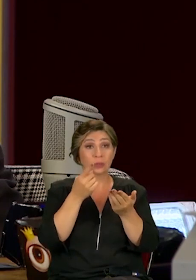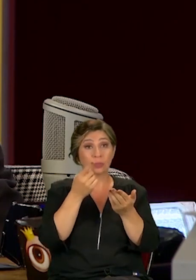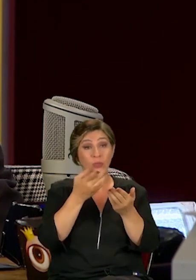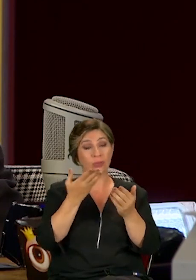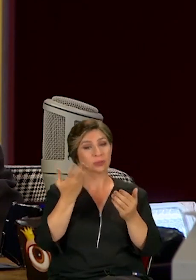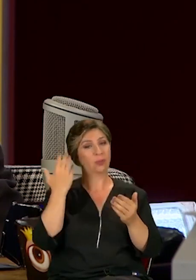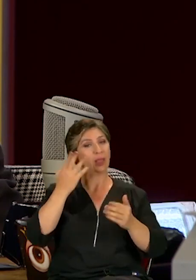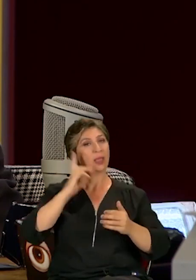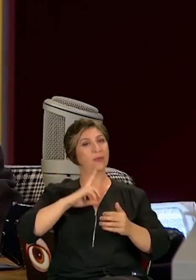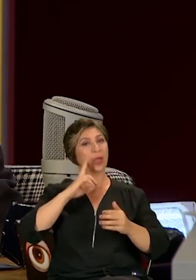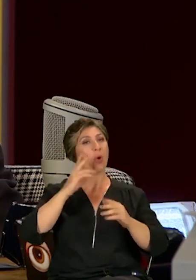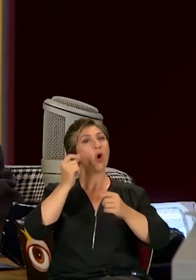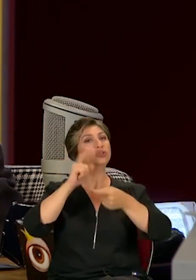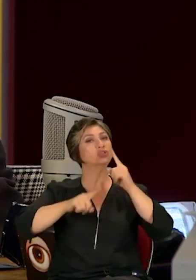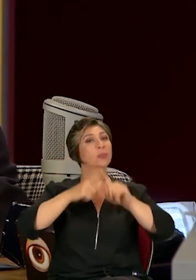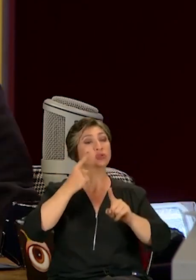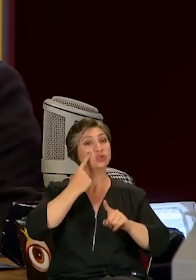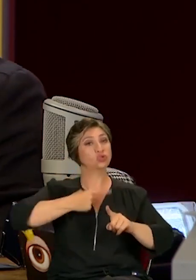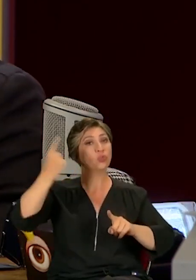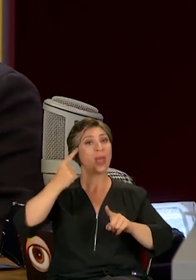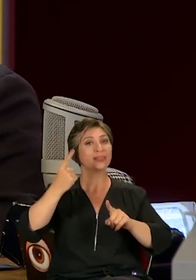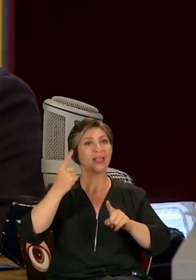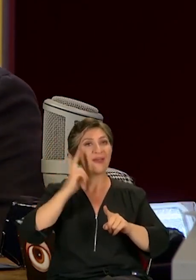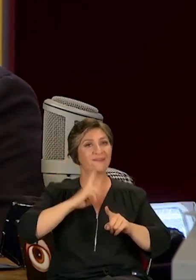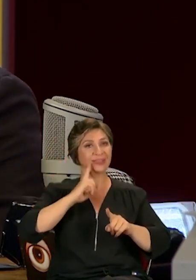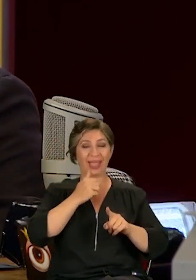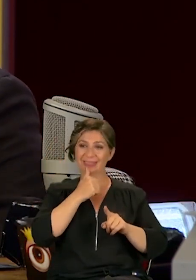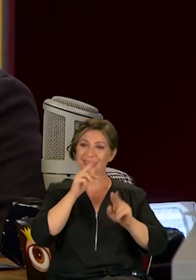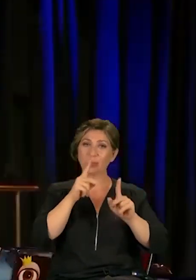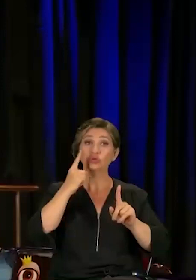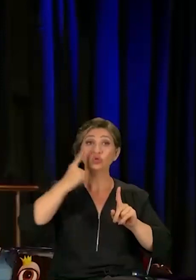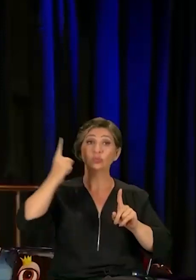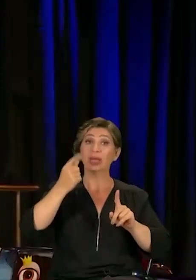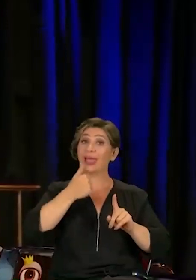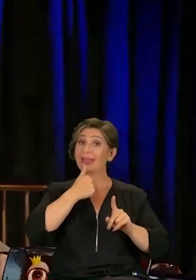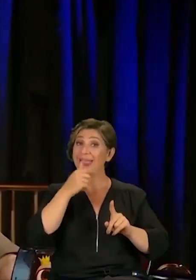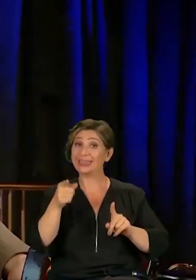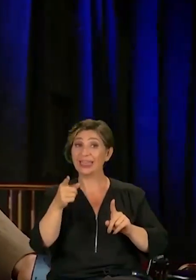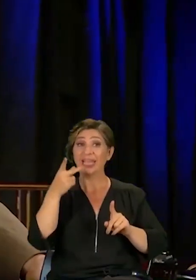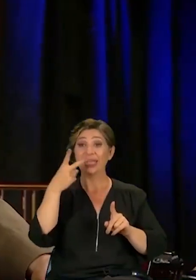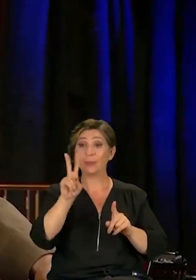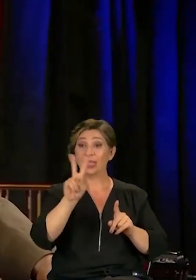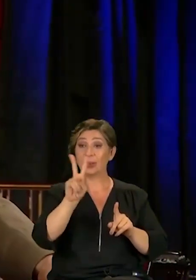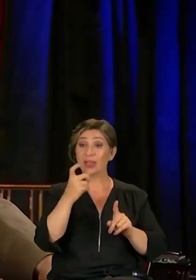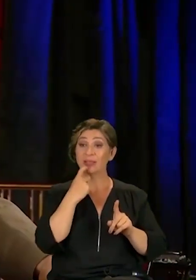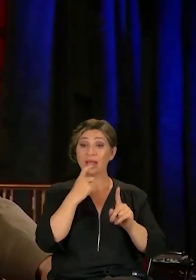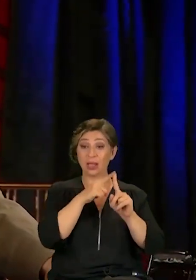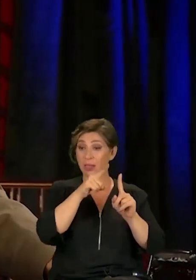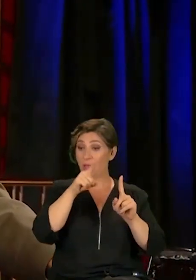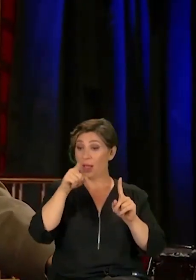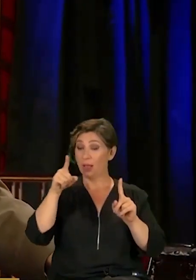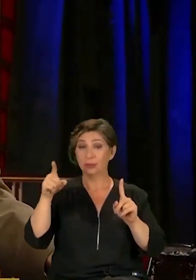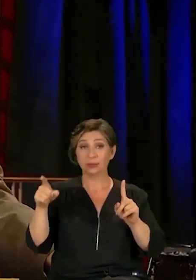Tanzimat Efendisi'nden Cumhuriyet Efendisi'ne, Cumhuriyet Efendisi'nden 2020'li yıllara